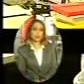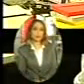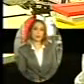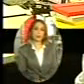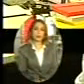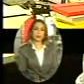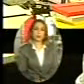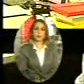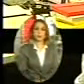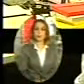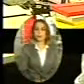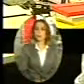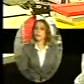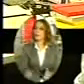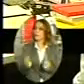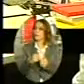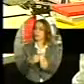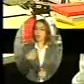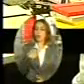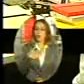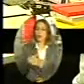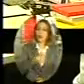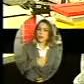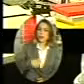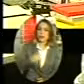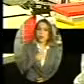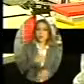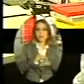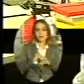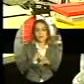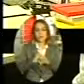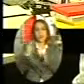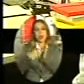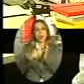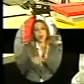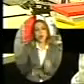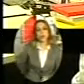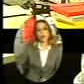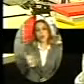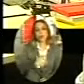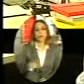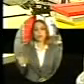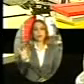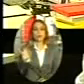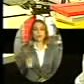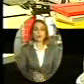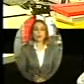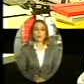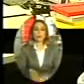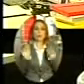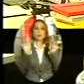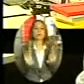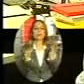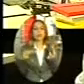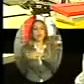אז ראשית, אני רוצה להתנצל בפני כל הלקוחות שלנו שהופסקו מרגע קרות האירוע